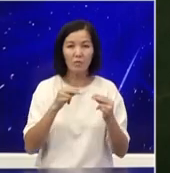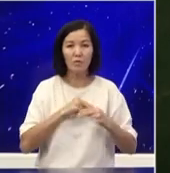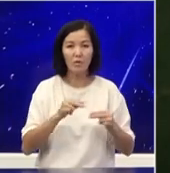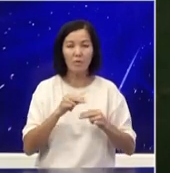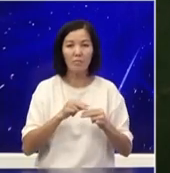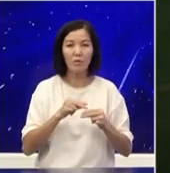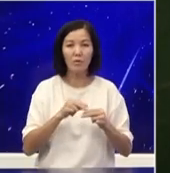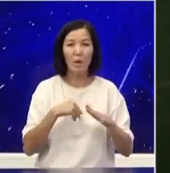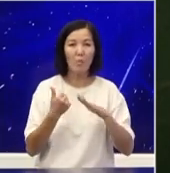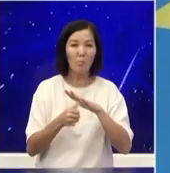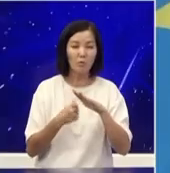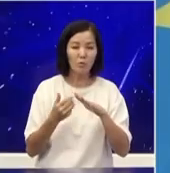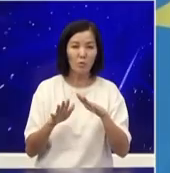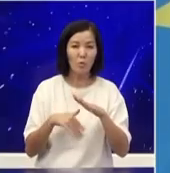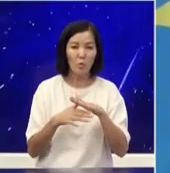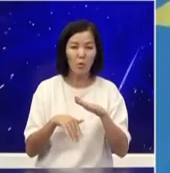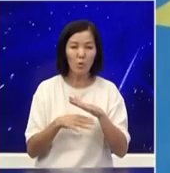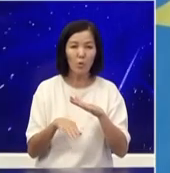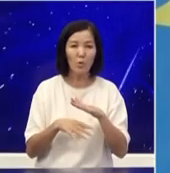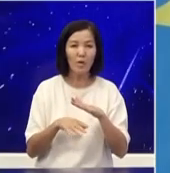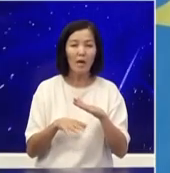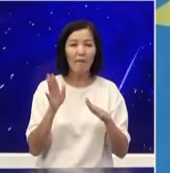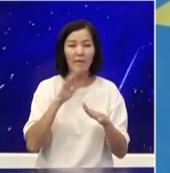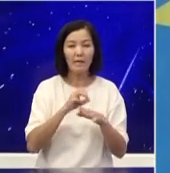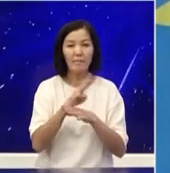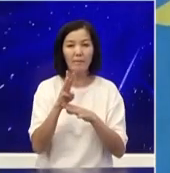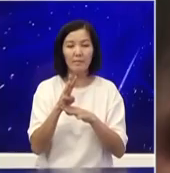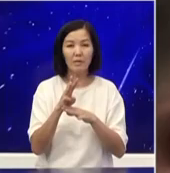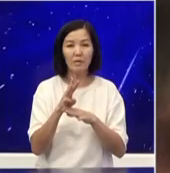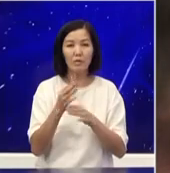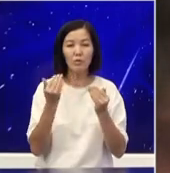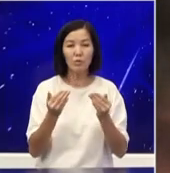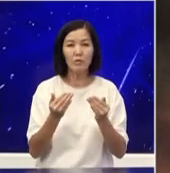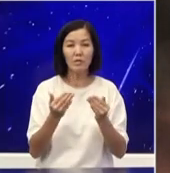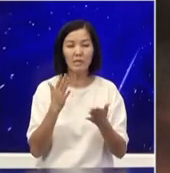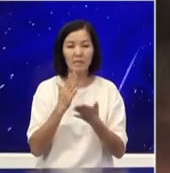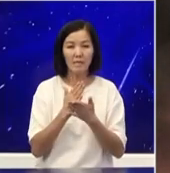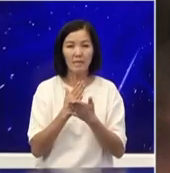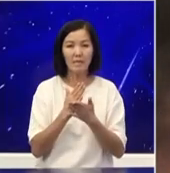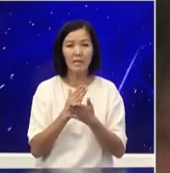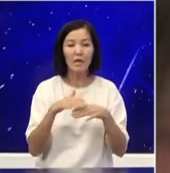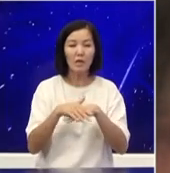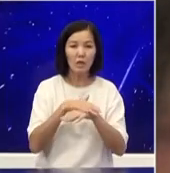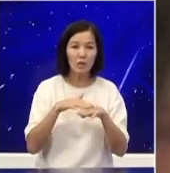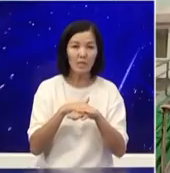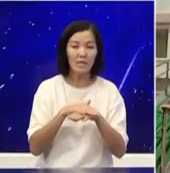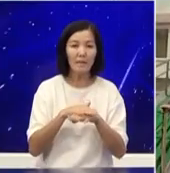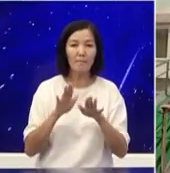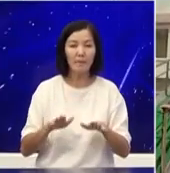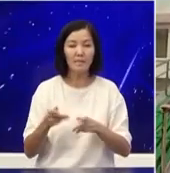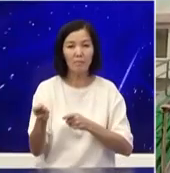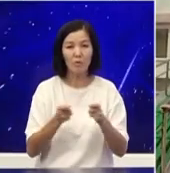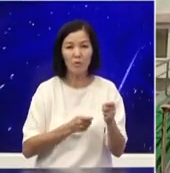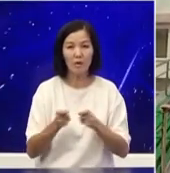вхолостую, говорят работники водоканала. И подачу воды обеспечивает население тем, что имеется в резервуарах. А жители тем временем, по словам местного